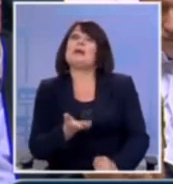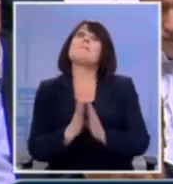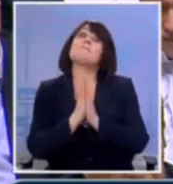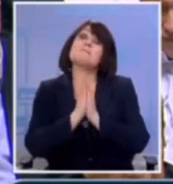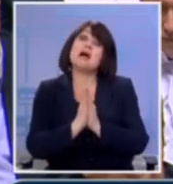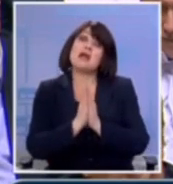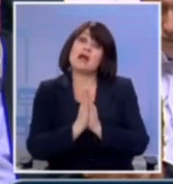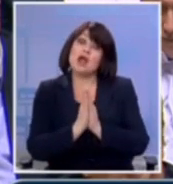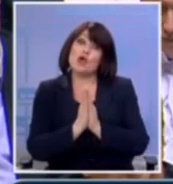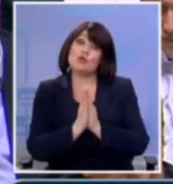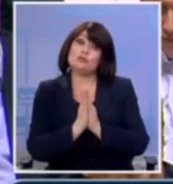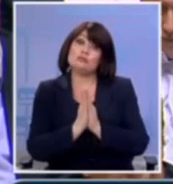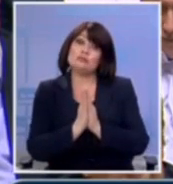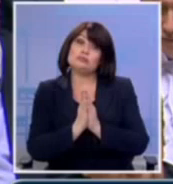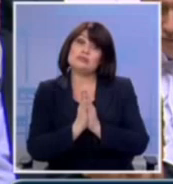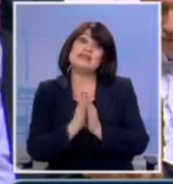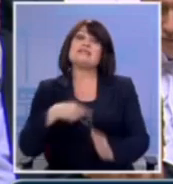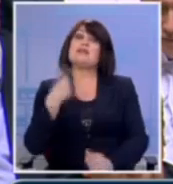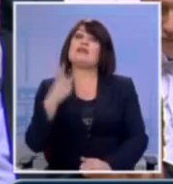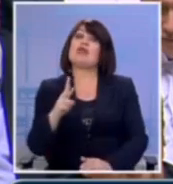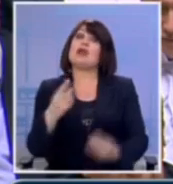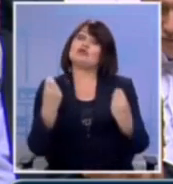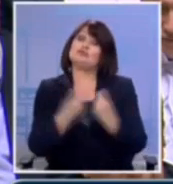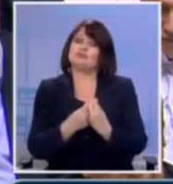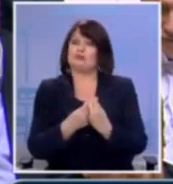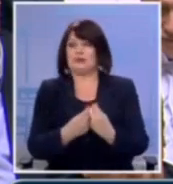να προσαρμόστε τα μεγέθη της συμπεριφοράς σας.